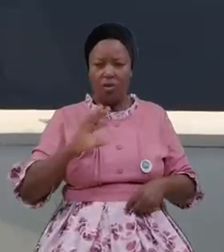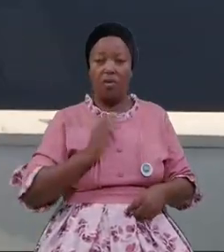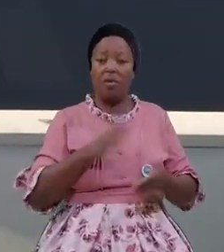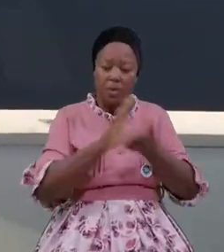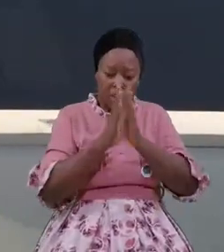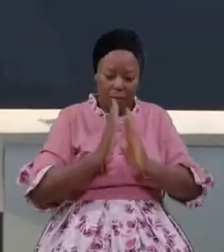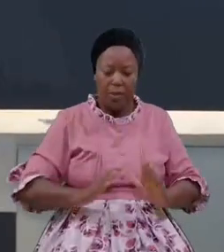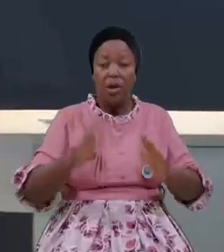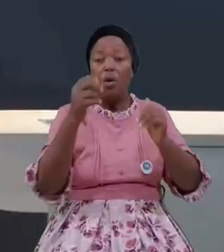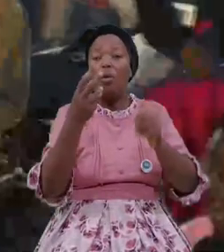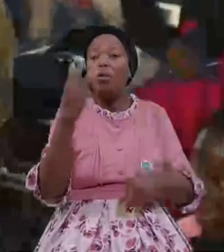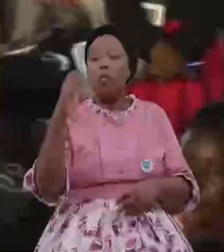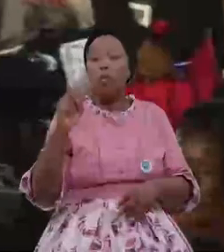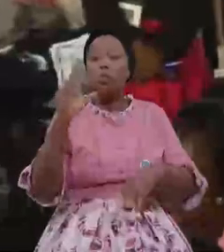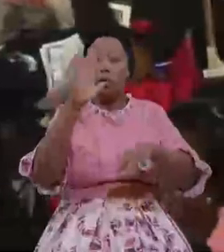mais le